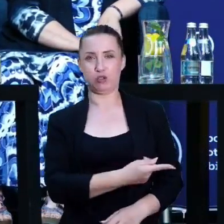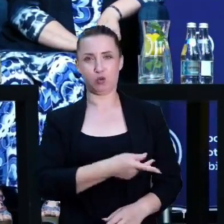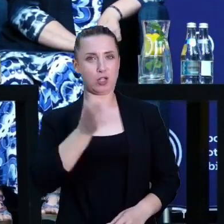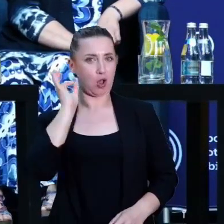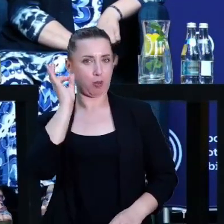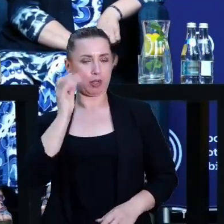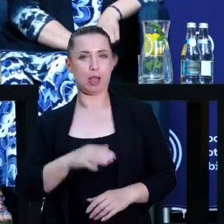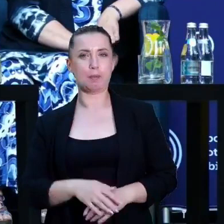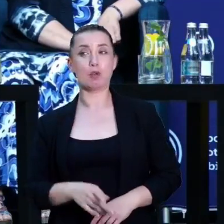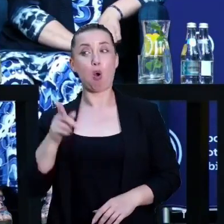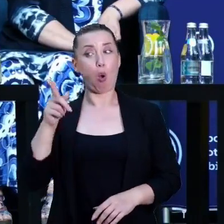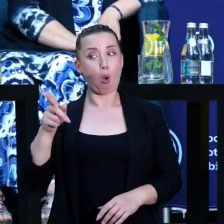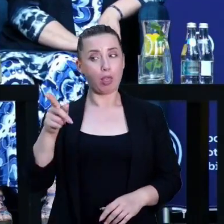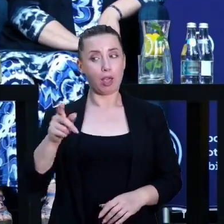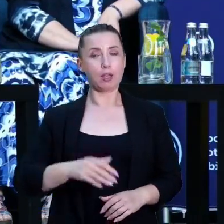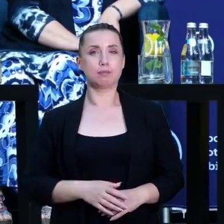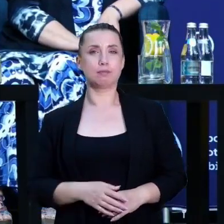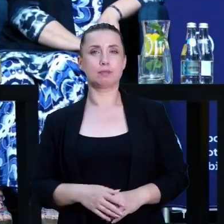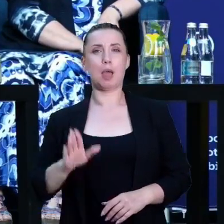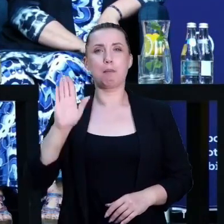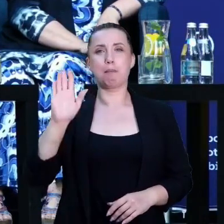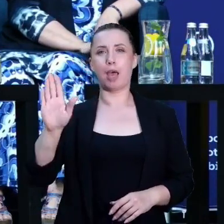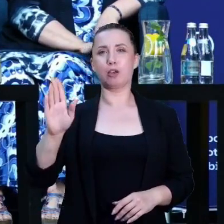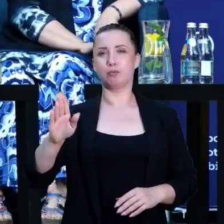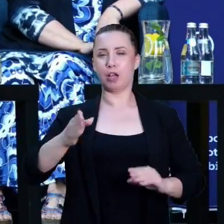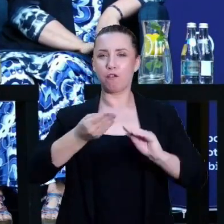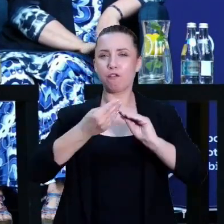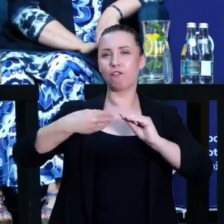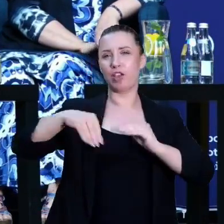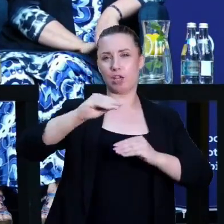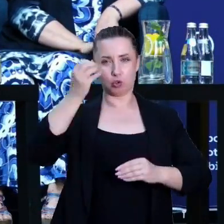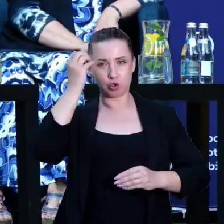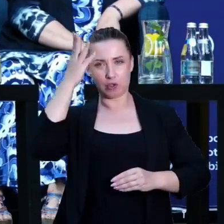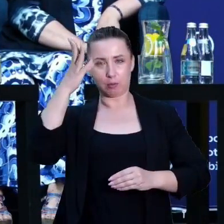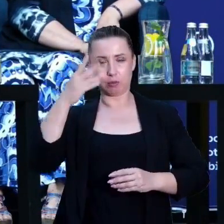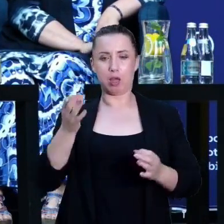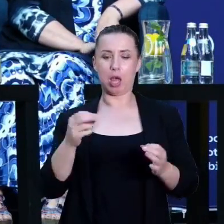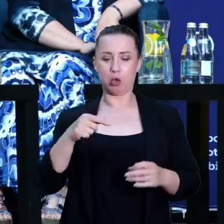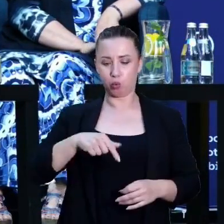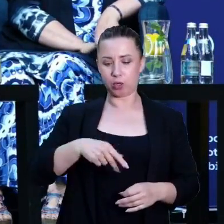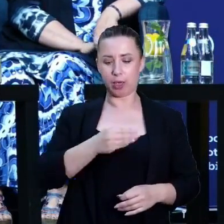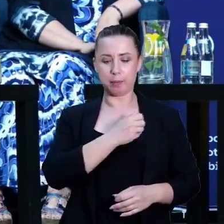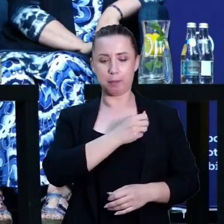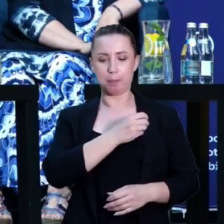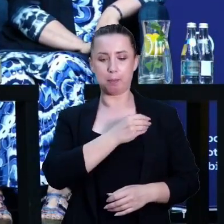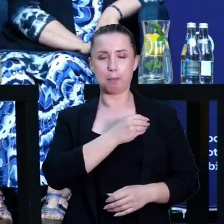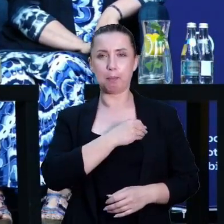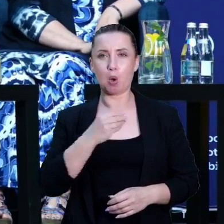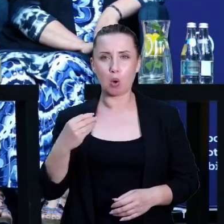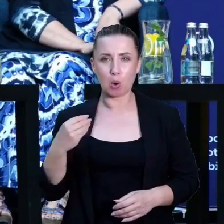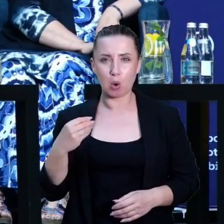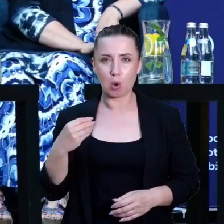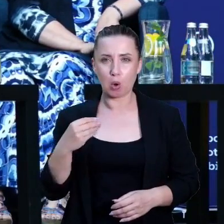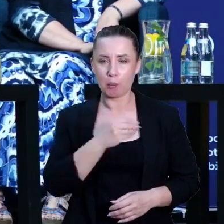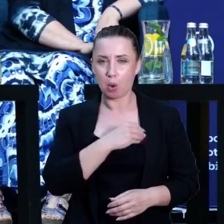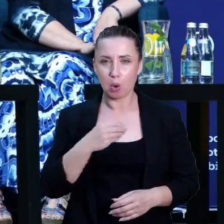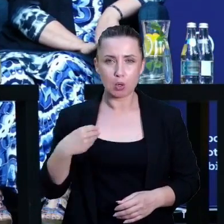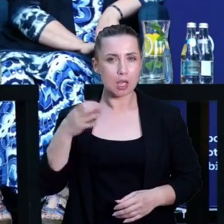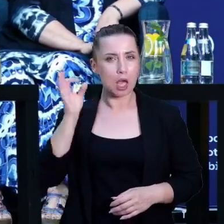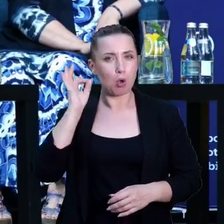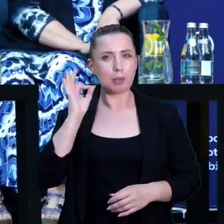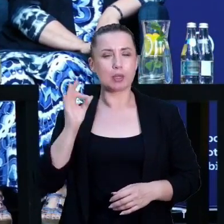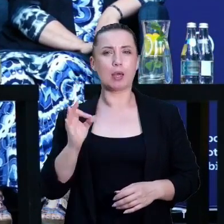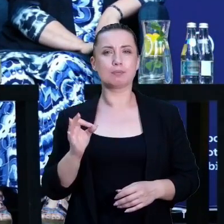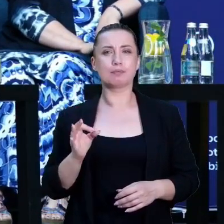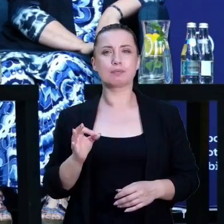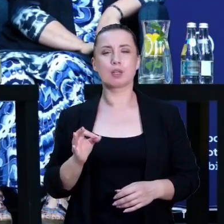większej pewności bytowej, prawda? Natomiast polskie kobiety są ciągle zaprzęgnięte na każdym etapie,